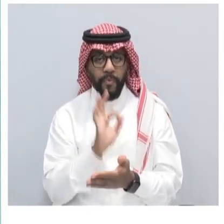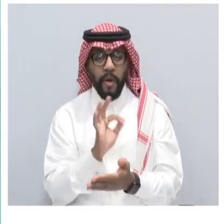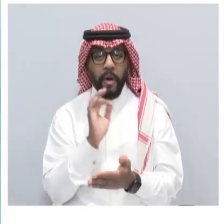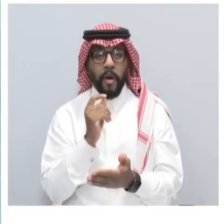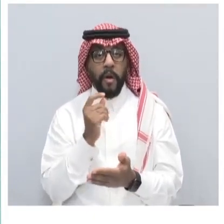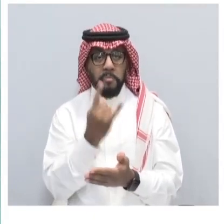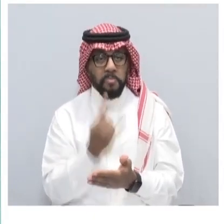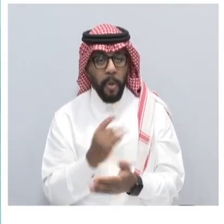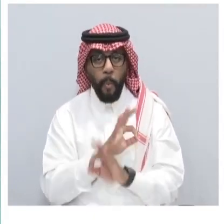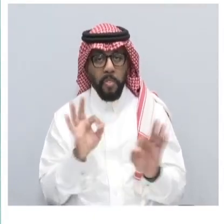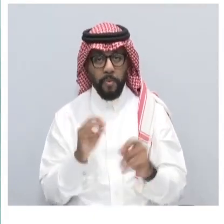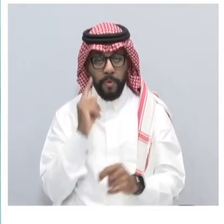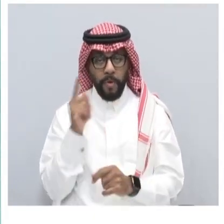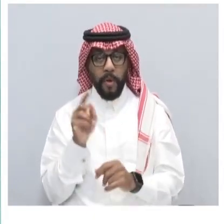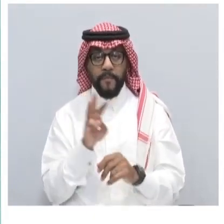صغيره